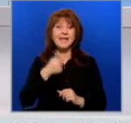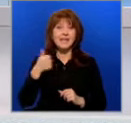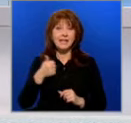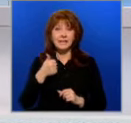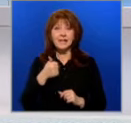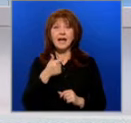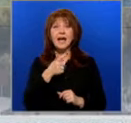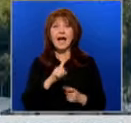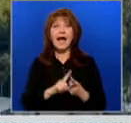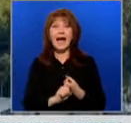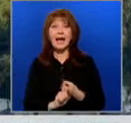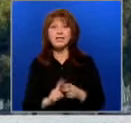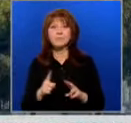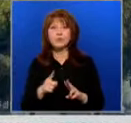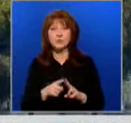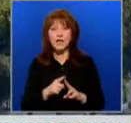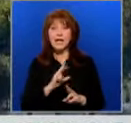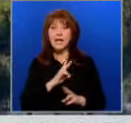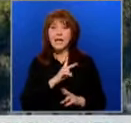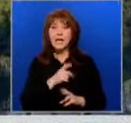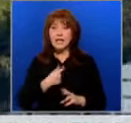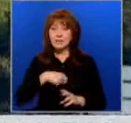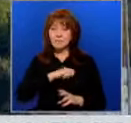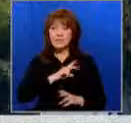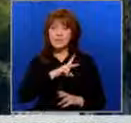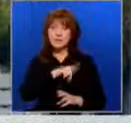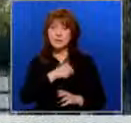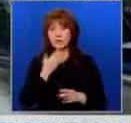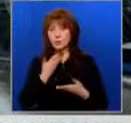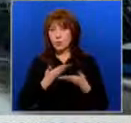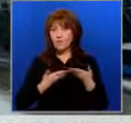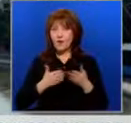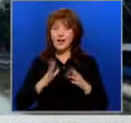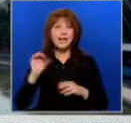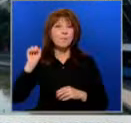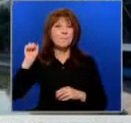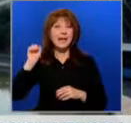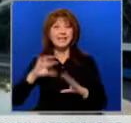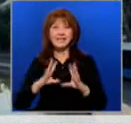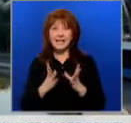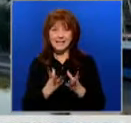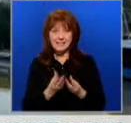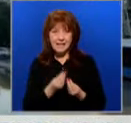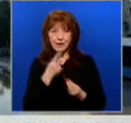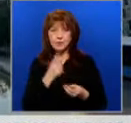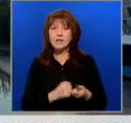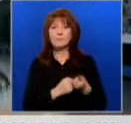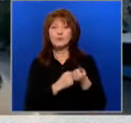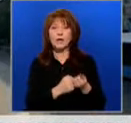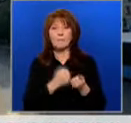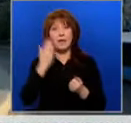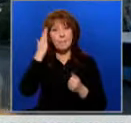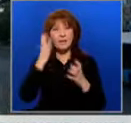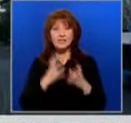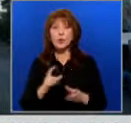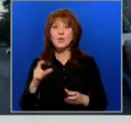сепаратисти Карлес Пучдемон. Испанските социалисти са се договорили с партията Заедно за Каталуния за подкрепа на правителството на Санчес.